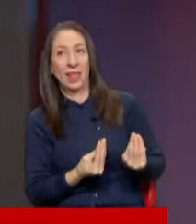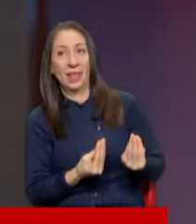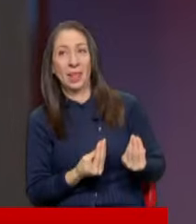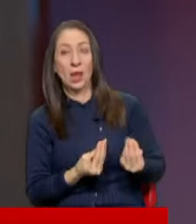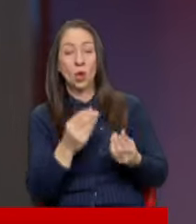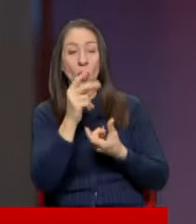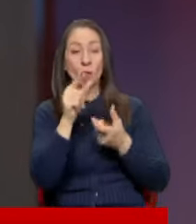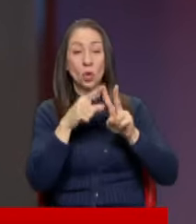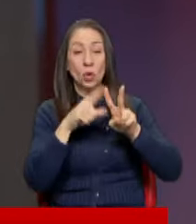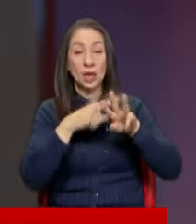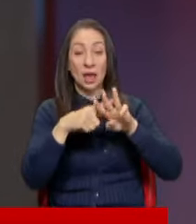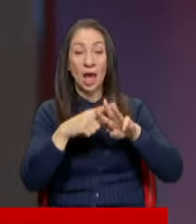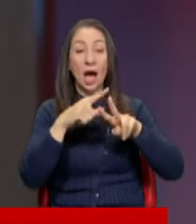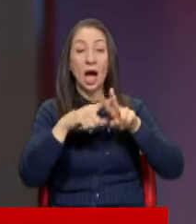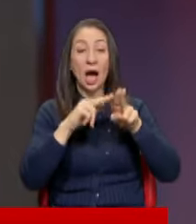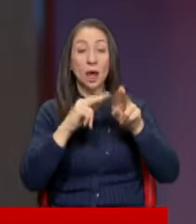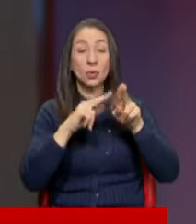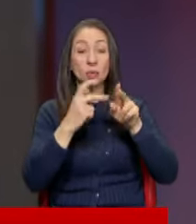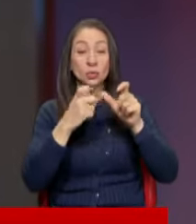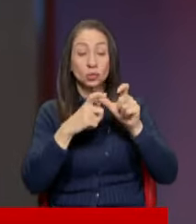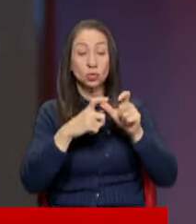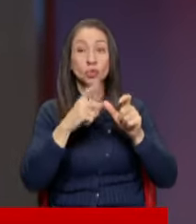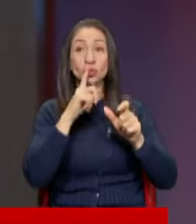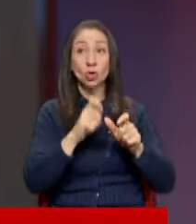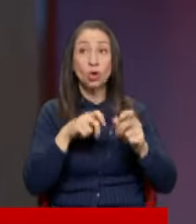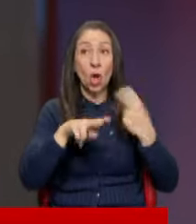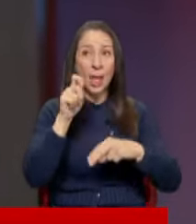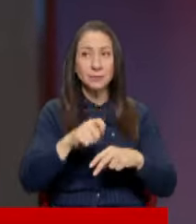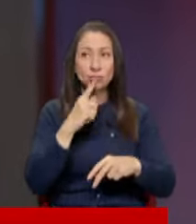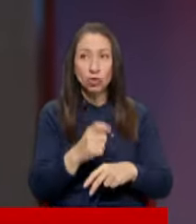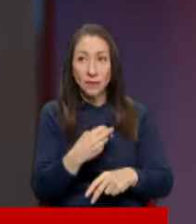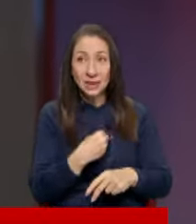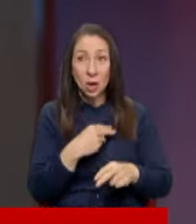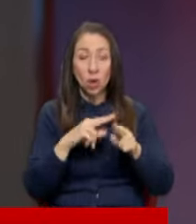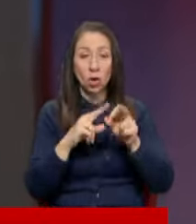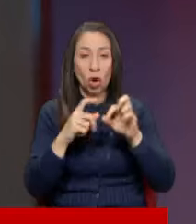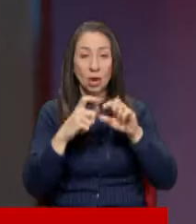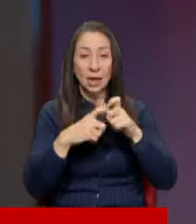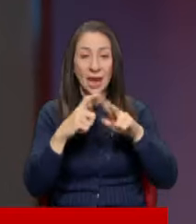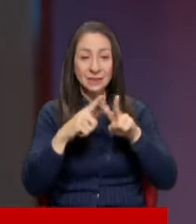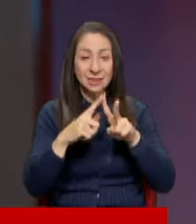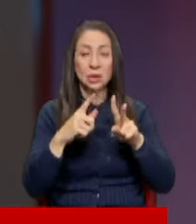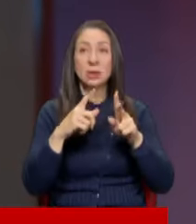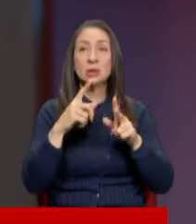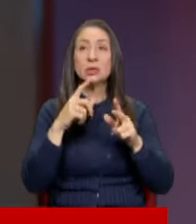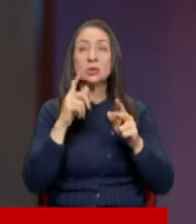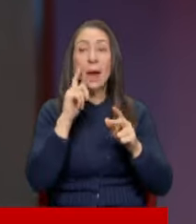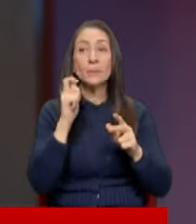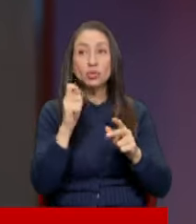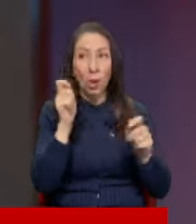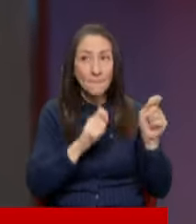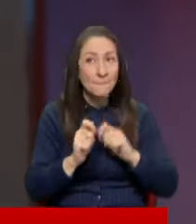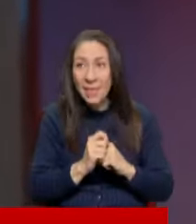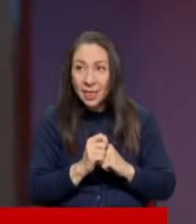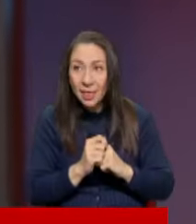Ünye Akkuş Niksar yolu sözlerii yapıldı mı Korgan Kumru Niksar yolu namusu